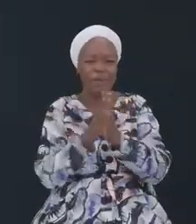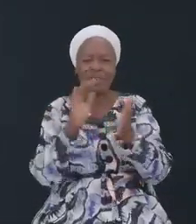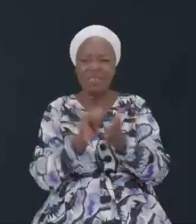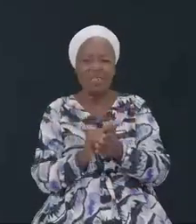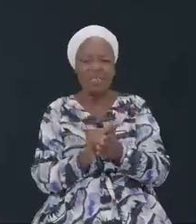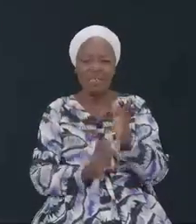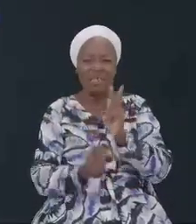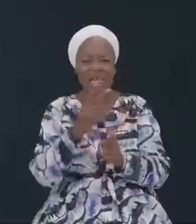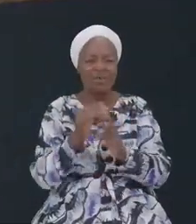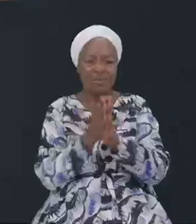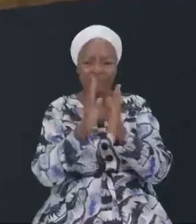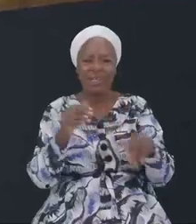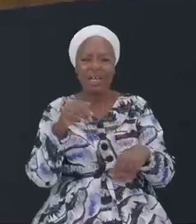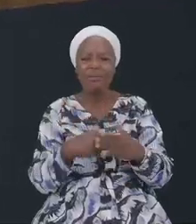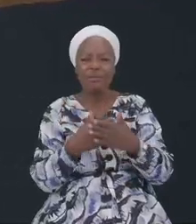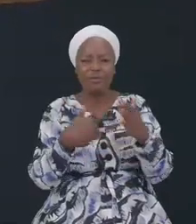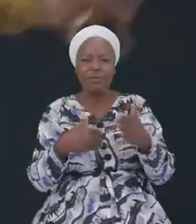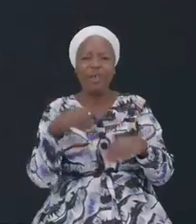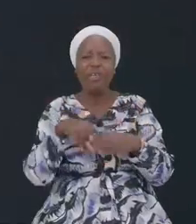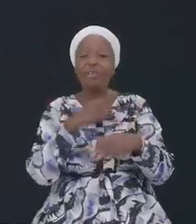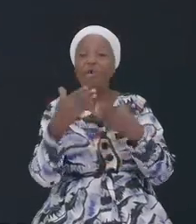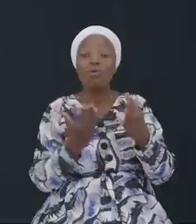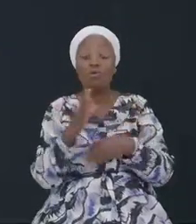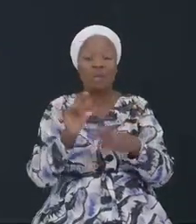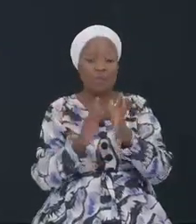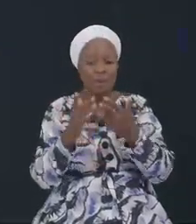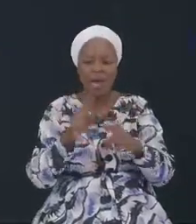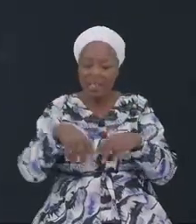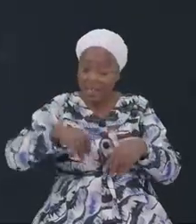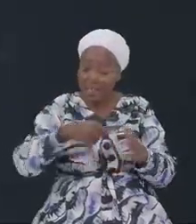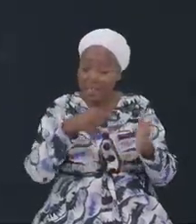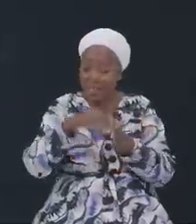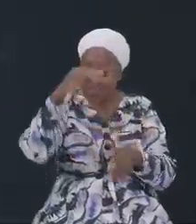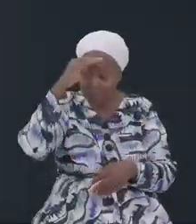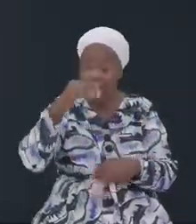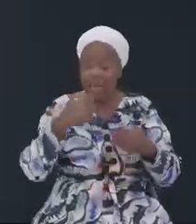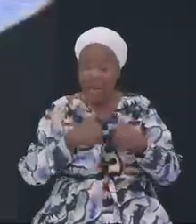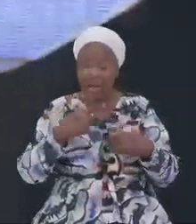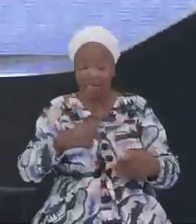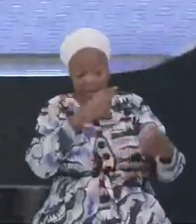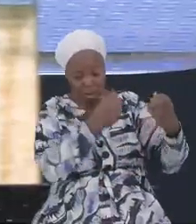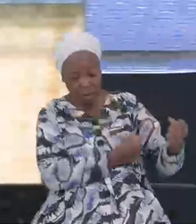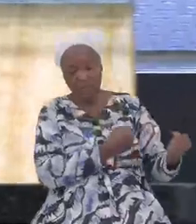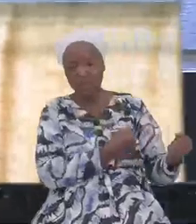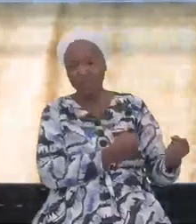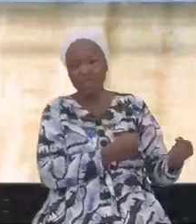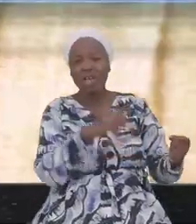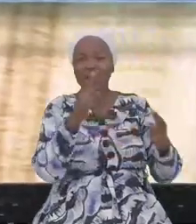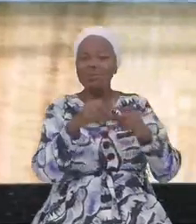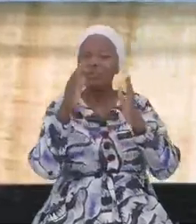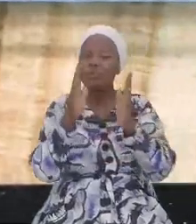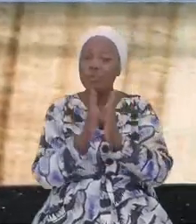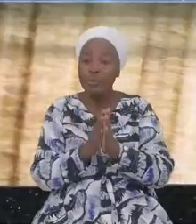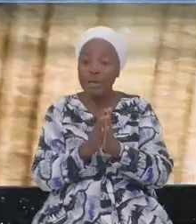prière dans toute la Bible. Et cependant, cet homme, il avait le courage de prier, de